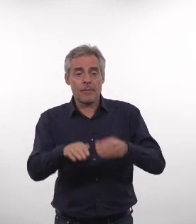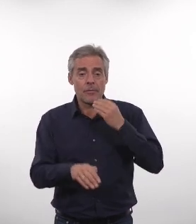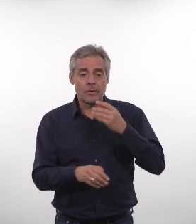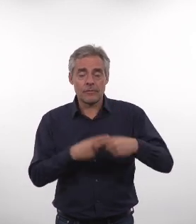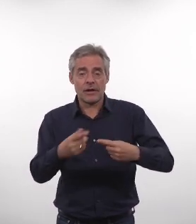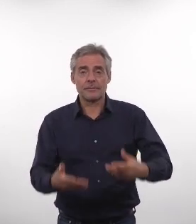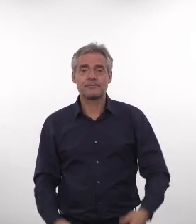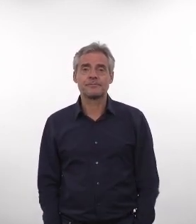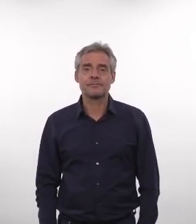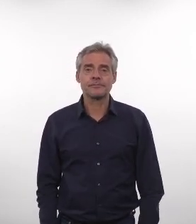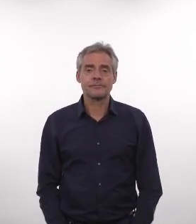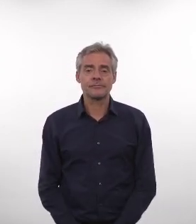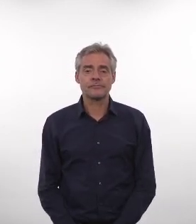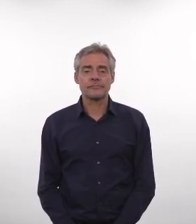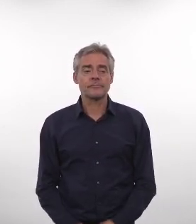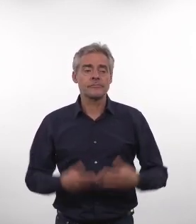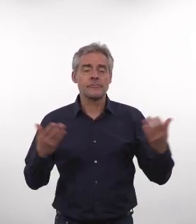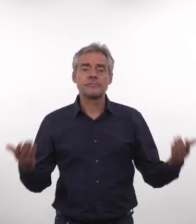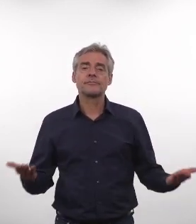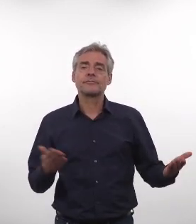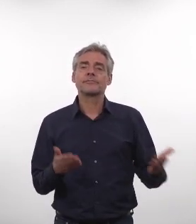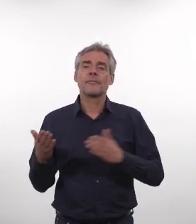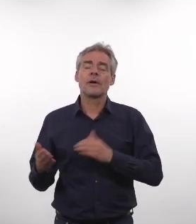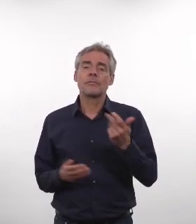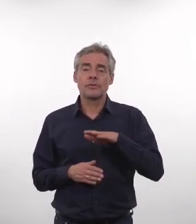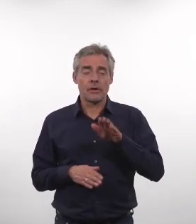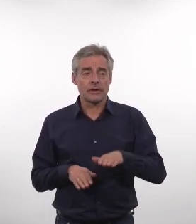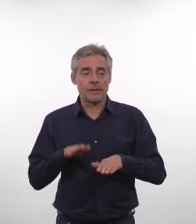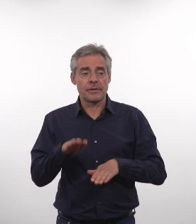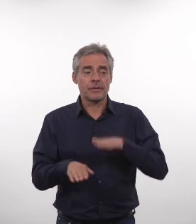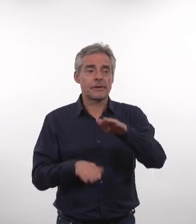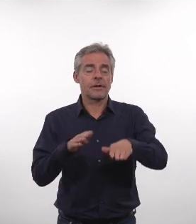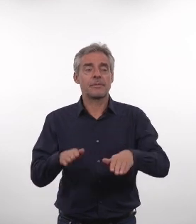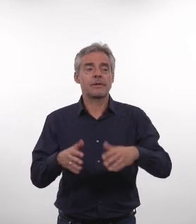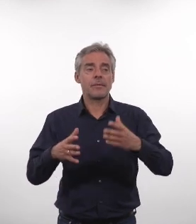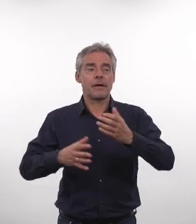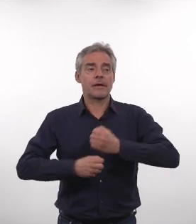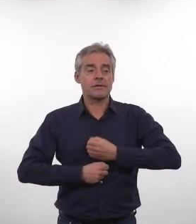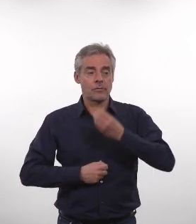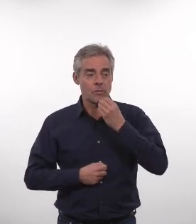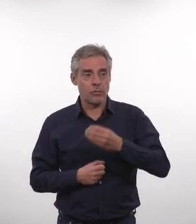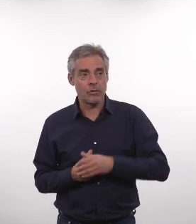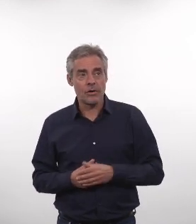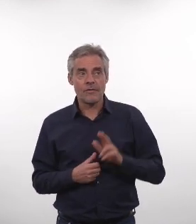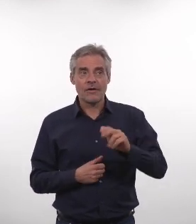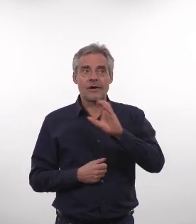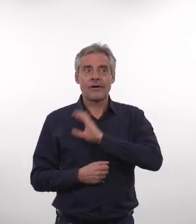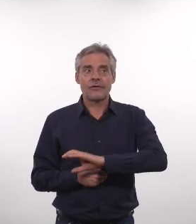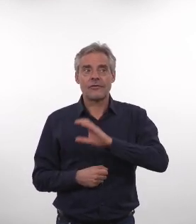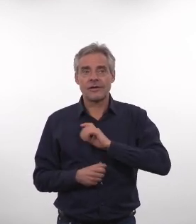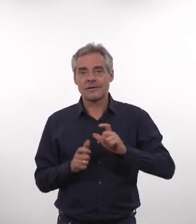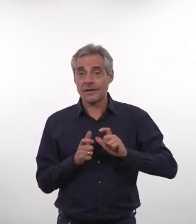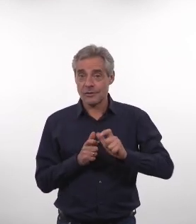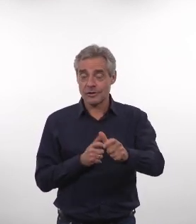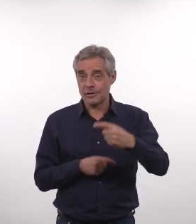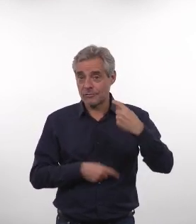étape. Et puis, une fois que les différentes étapes sont bien acceptées, on va essayer de les enchaîner les unes après